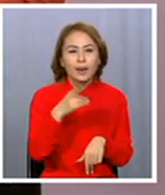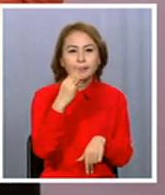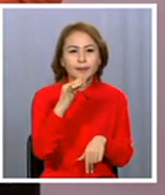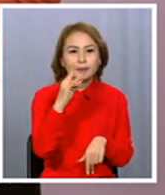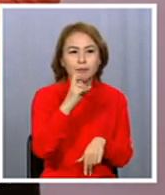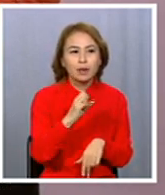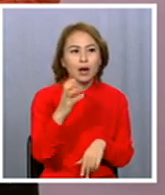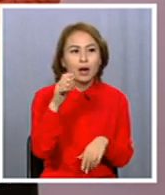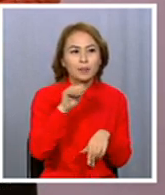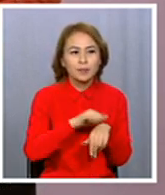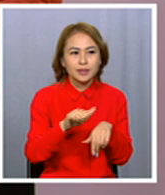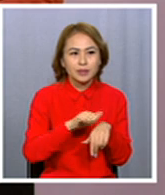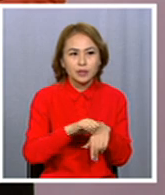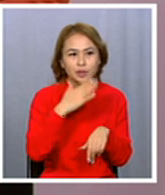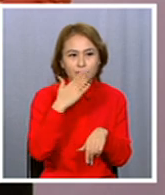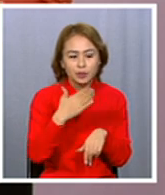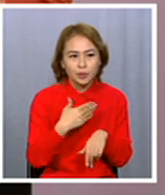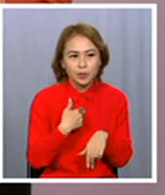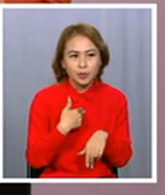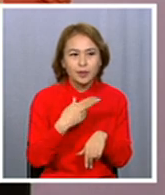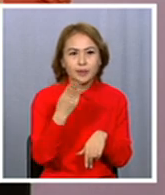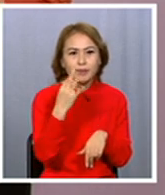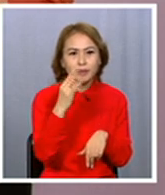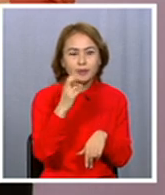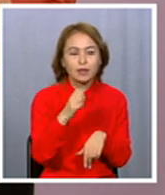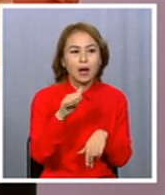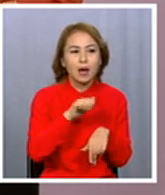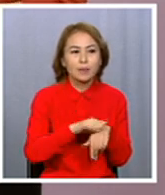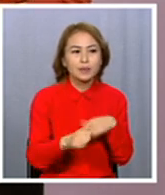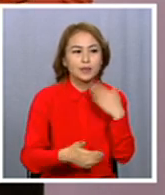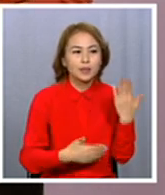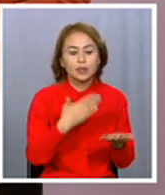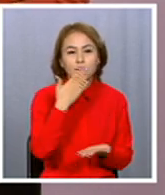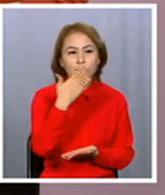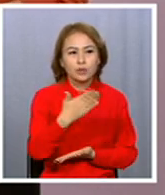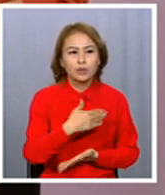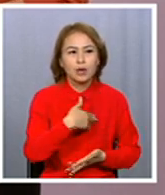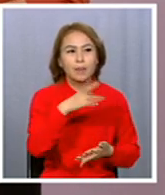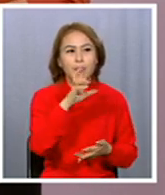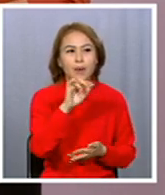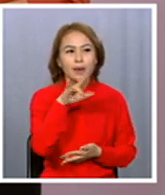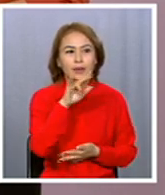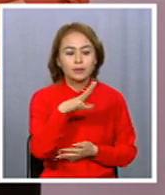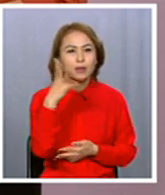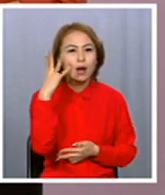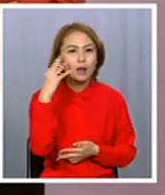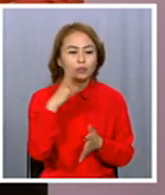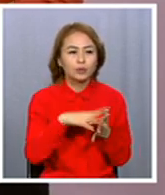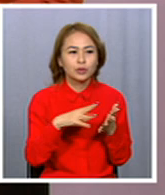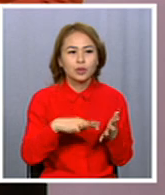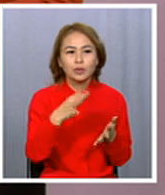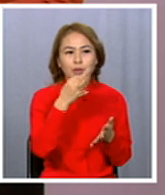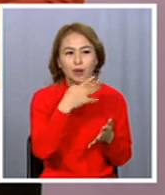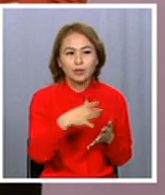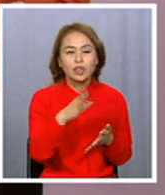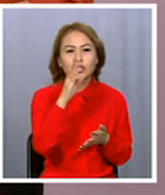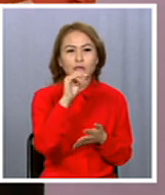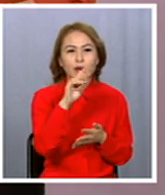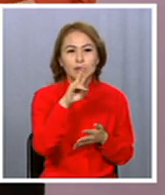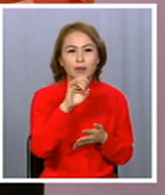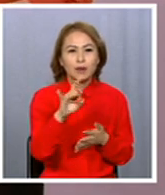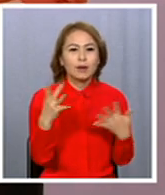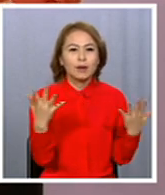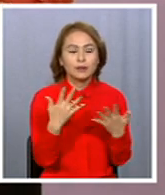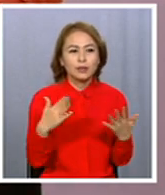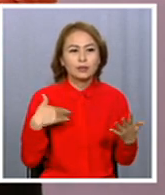жақсы көреді. Яғни Дина апельсинді жақсы көрсе, бақыт алмұртты ұнатады екен. Ал Жанар қандай жемісті